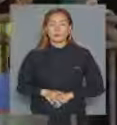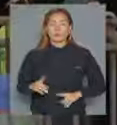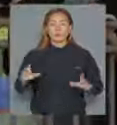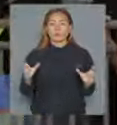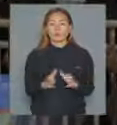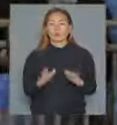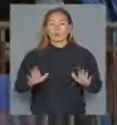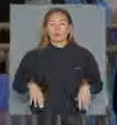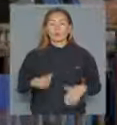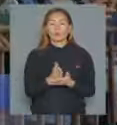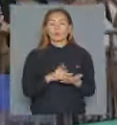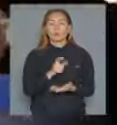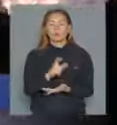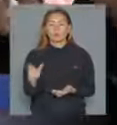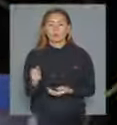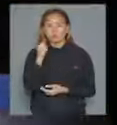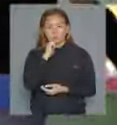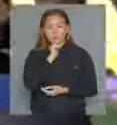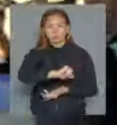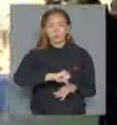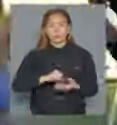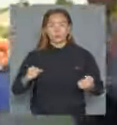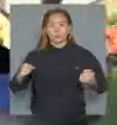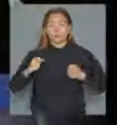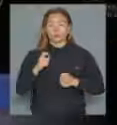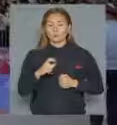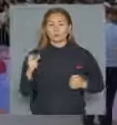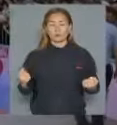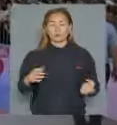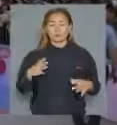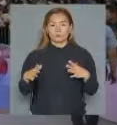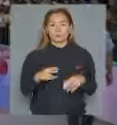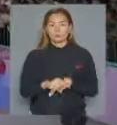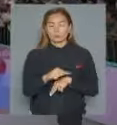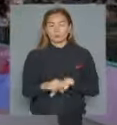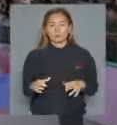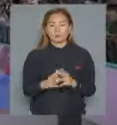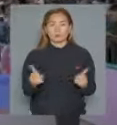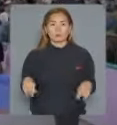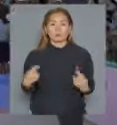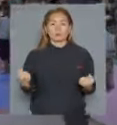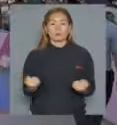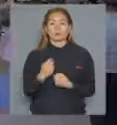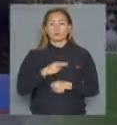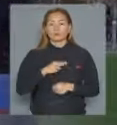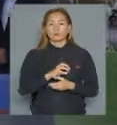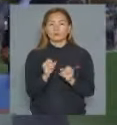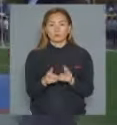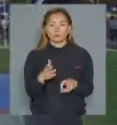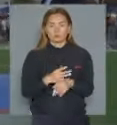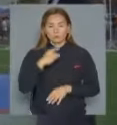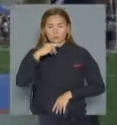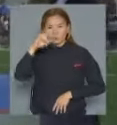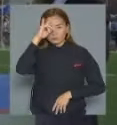Салтанатты шарада сала қызметкерлері мен ардагерлері, спортшылар, дене шынықтыру мен спортты дамытуға сіңірген еңбегі үшін